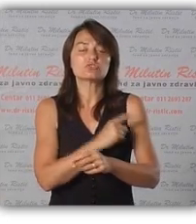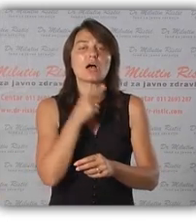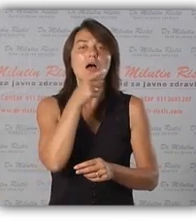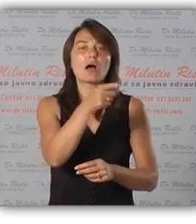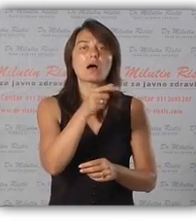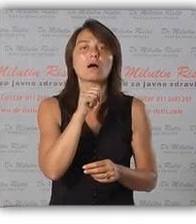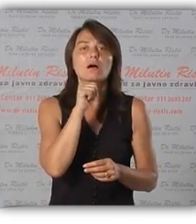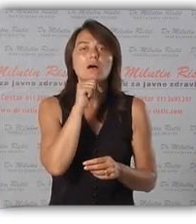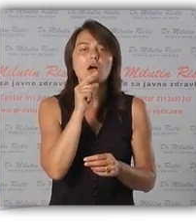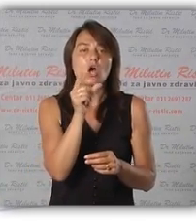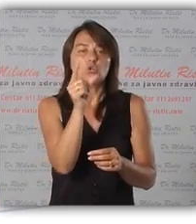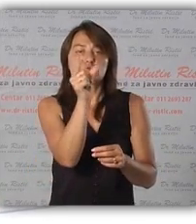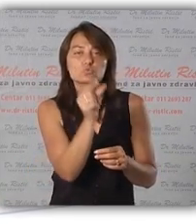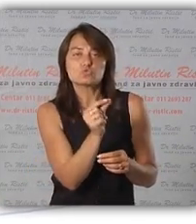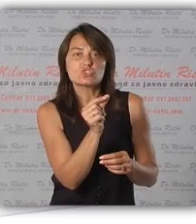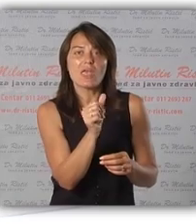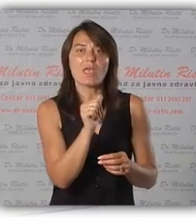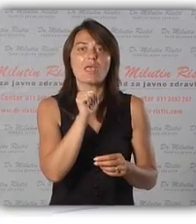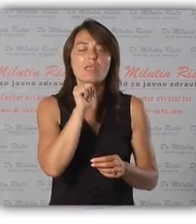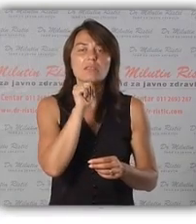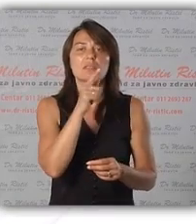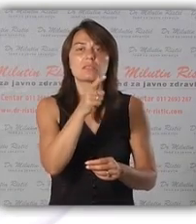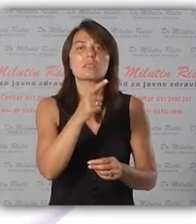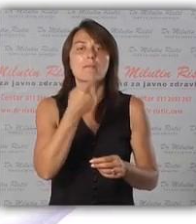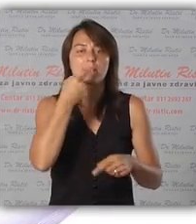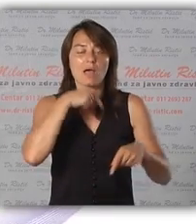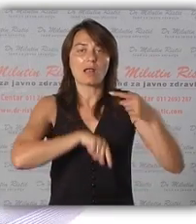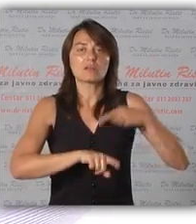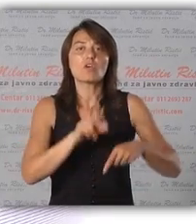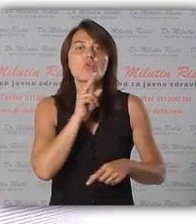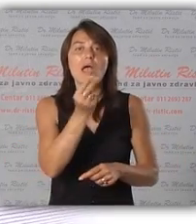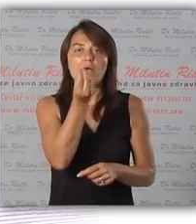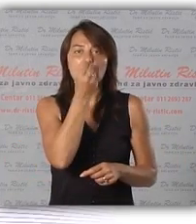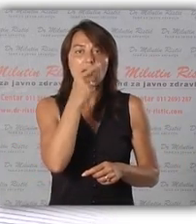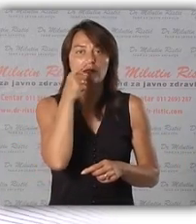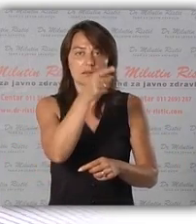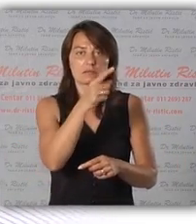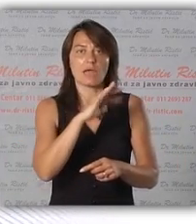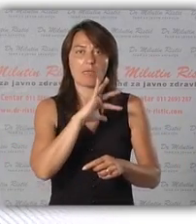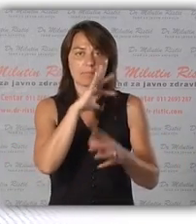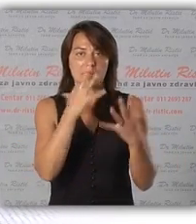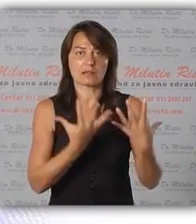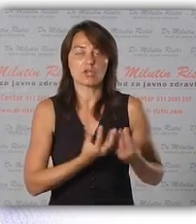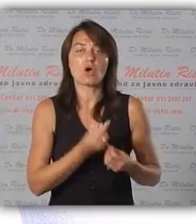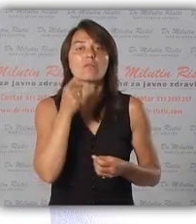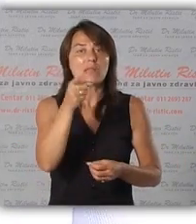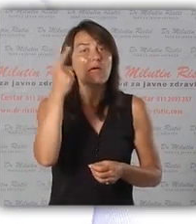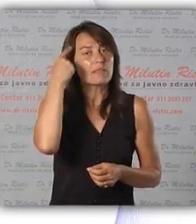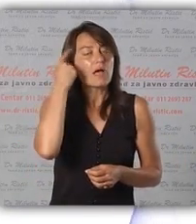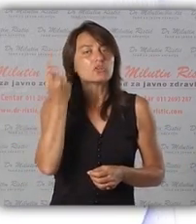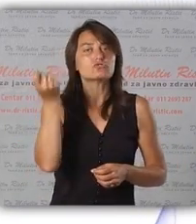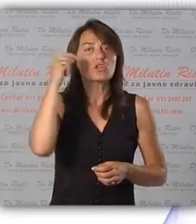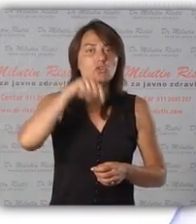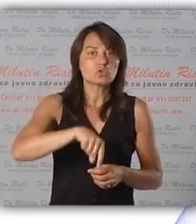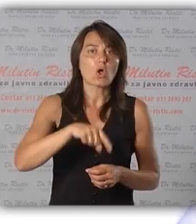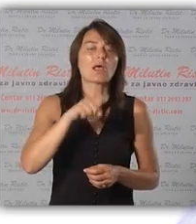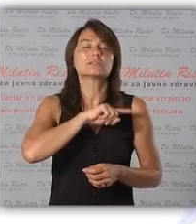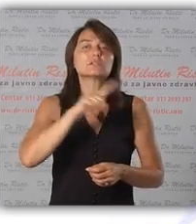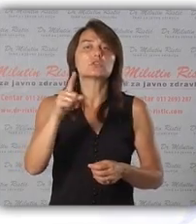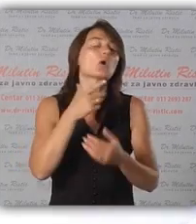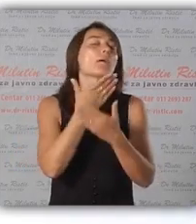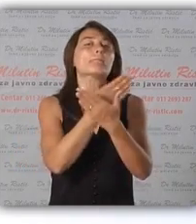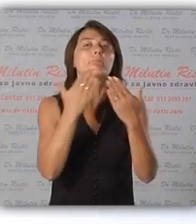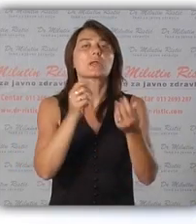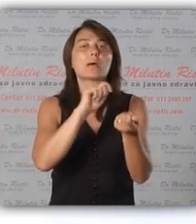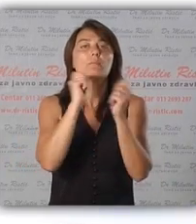mišića sa zahvaćenim suženjem i stenozom arterije koja ishranjuje taj predeo. Na taj način dolazi do